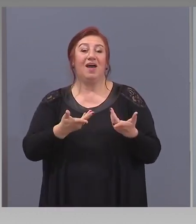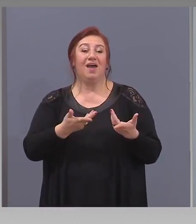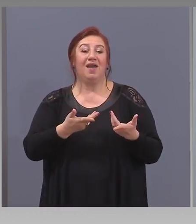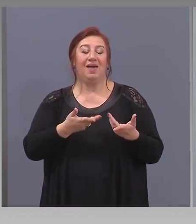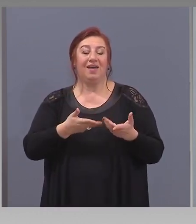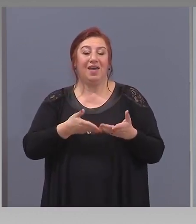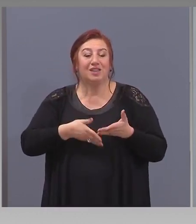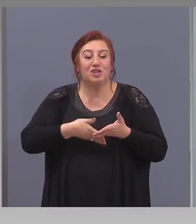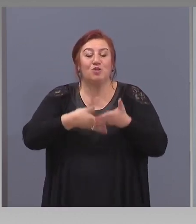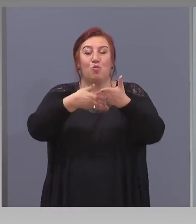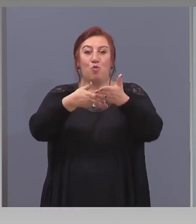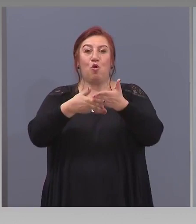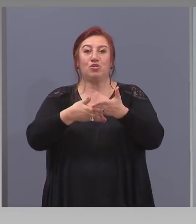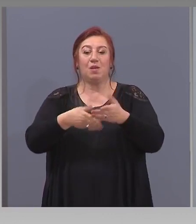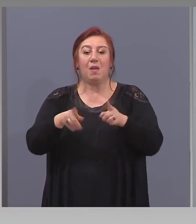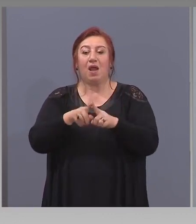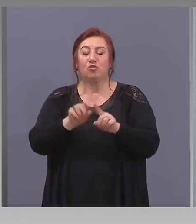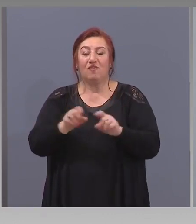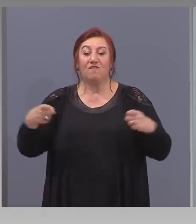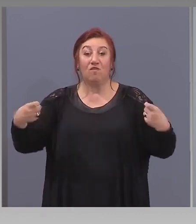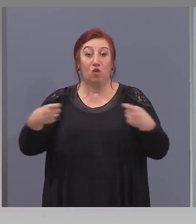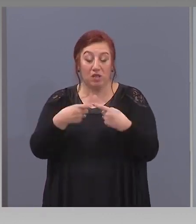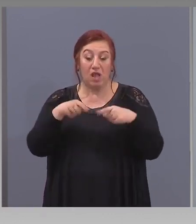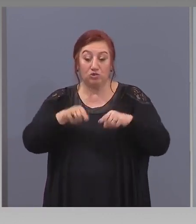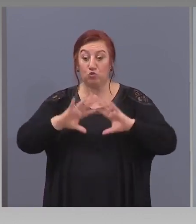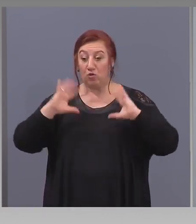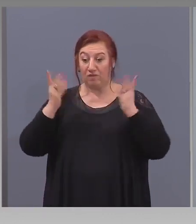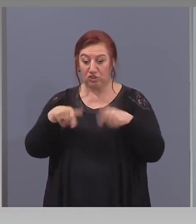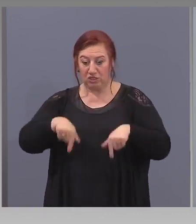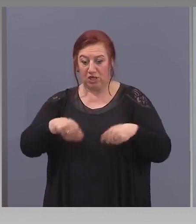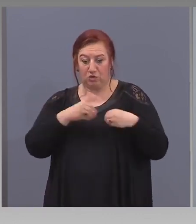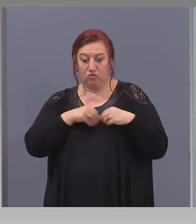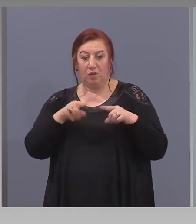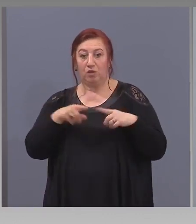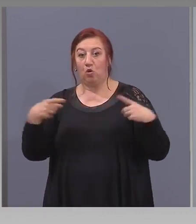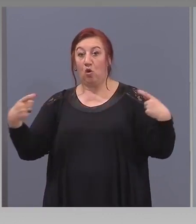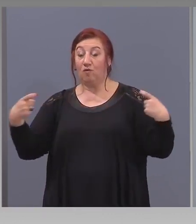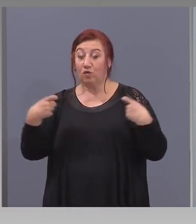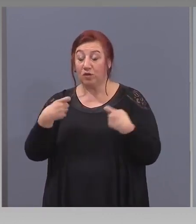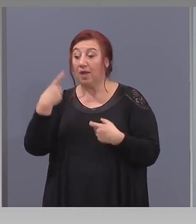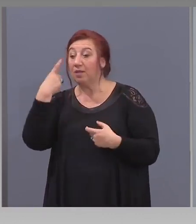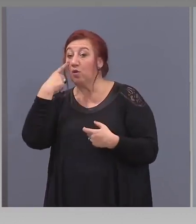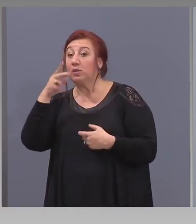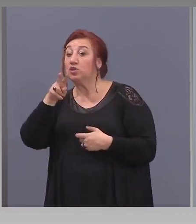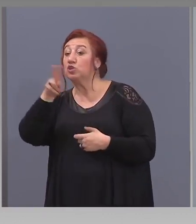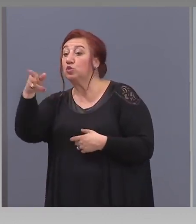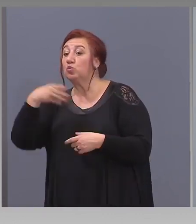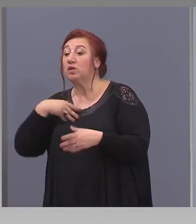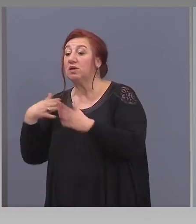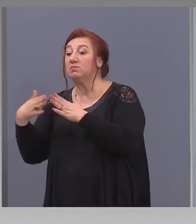народи в война, защото ние сме в война. Да се опиташ и на тях да помогнеш.